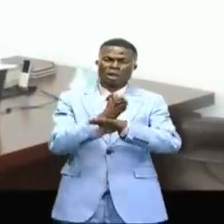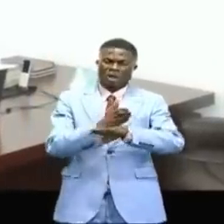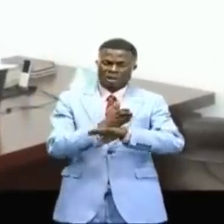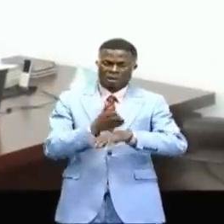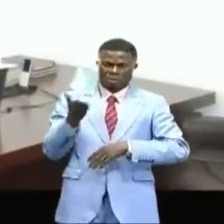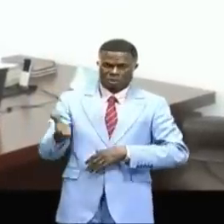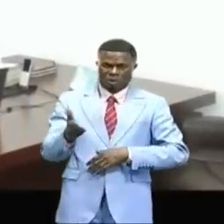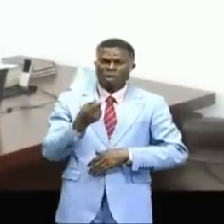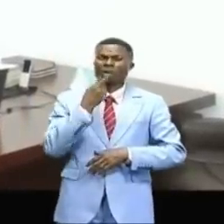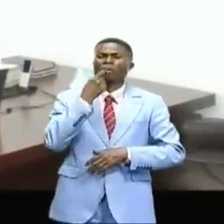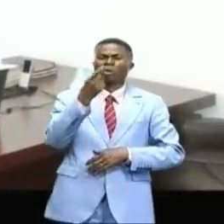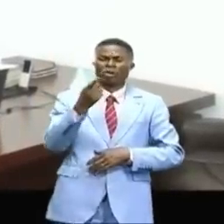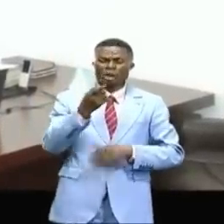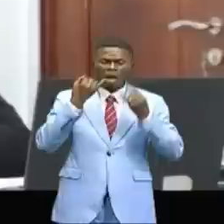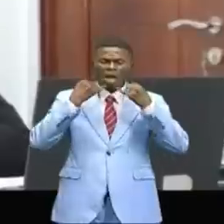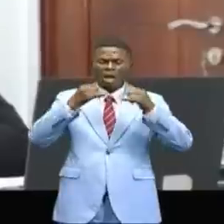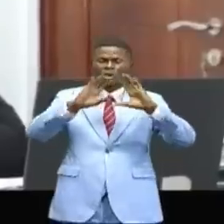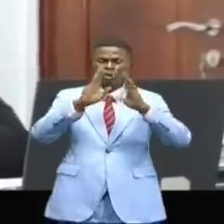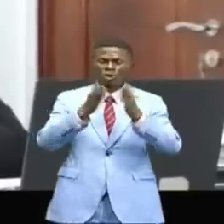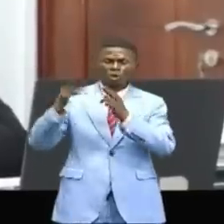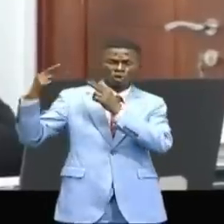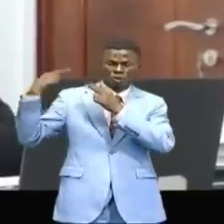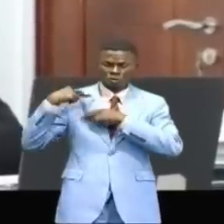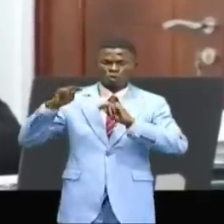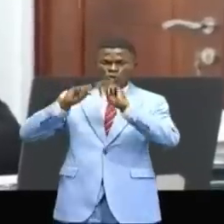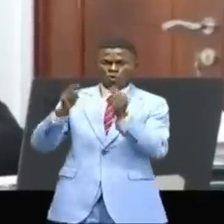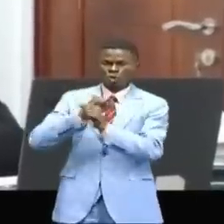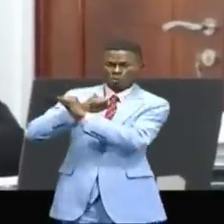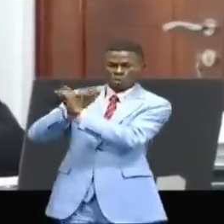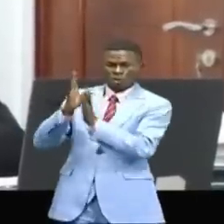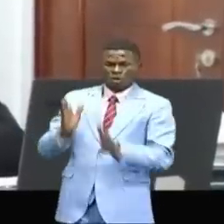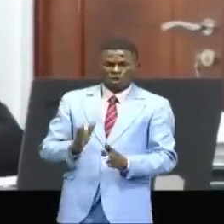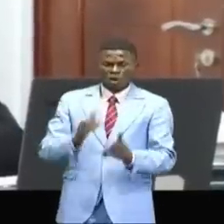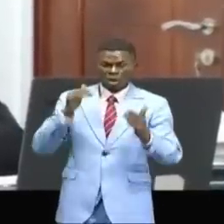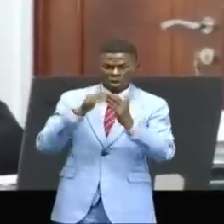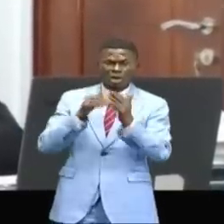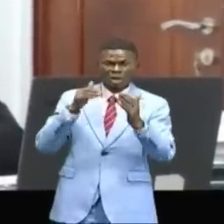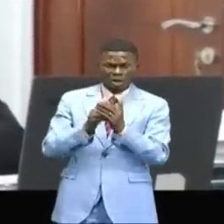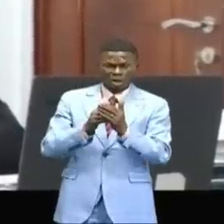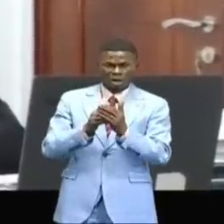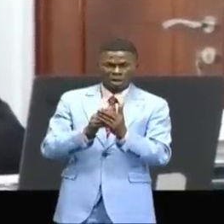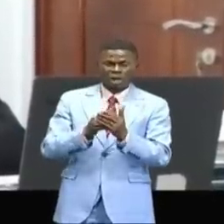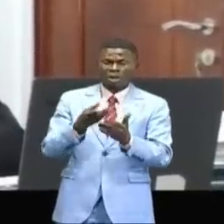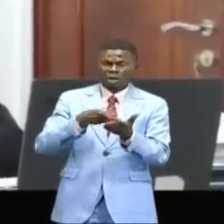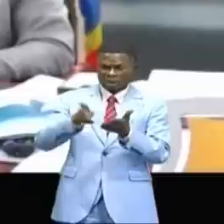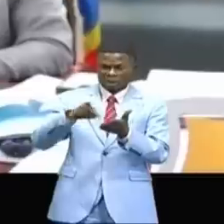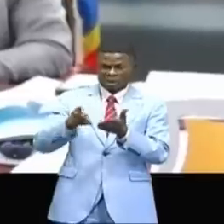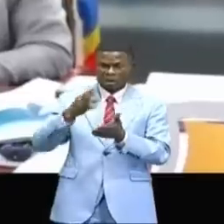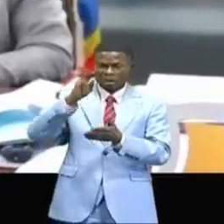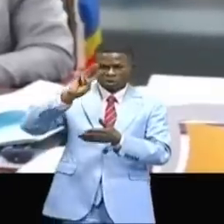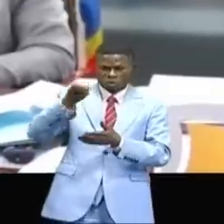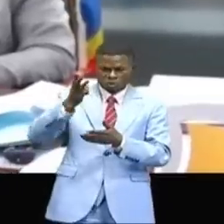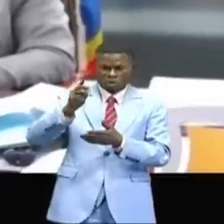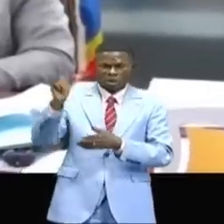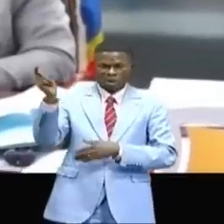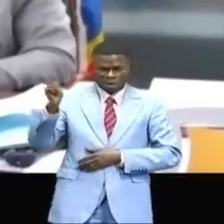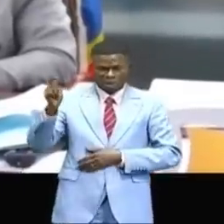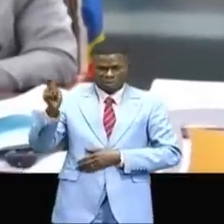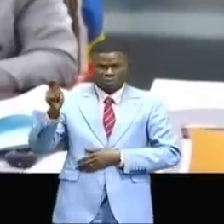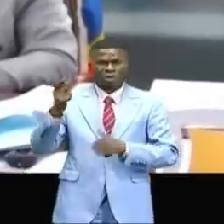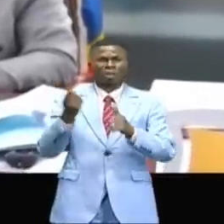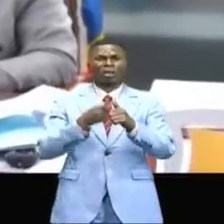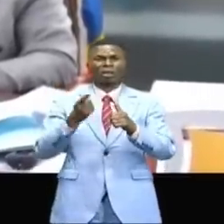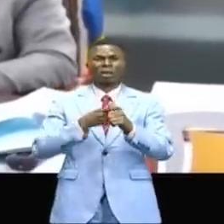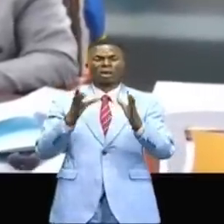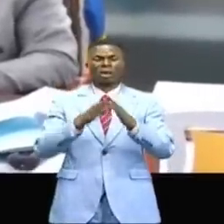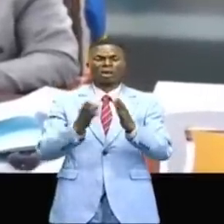précisé avoir informé les responsables de ce syndicat que la pression subie par l'enveloppe salariale au troisième trimestre, notamment